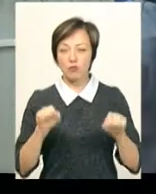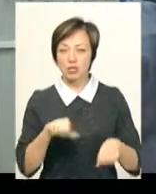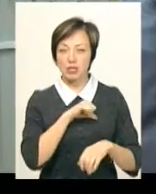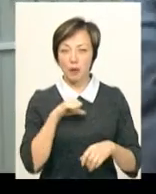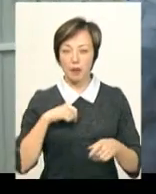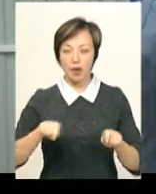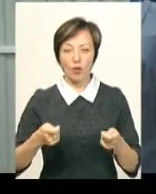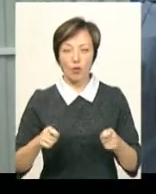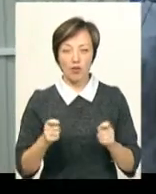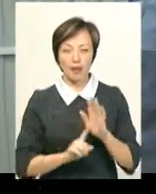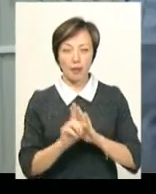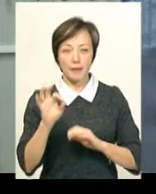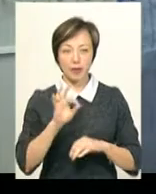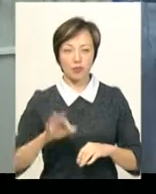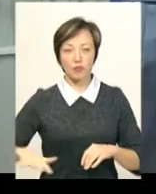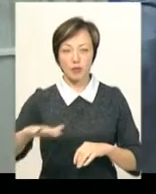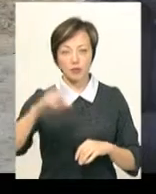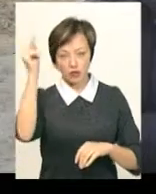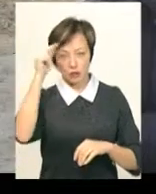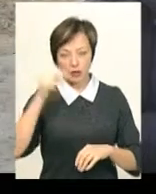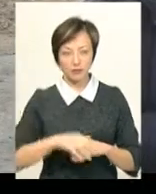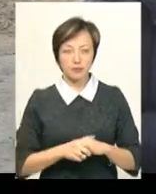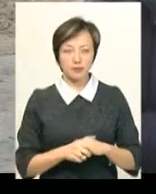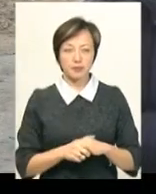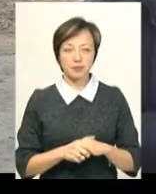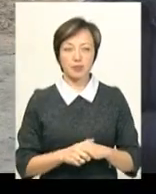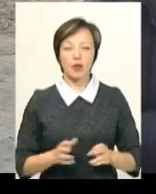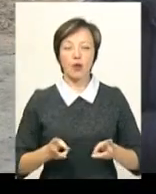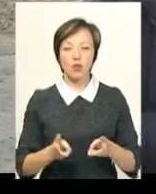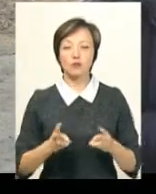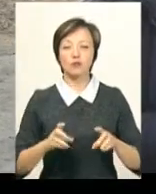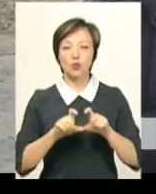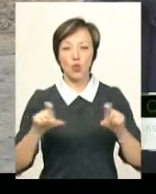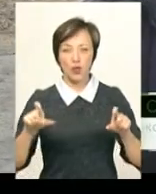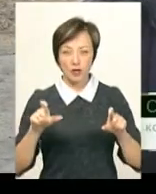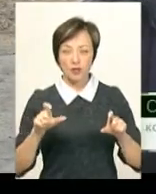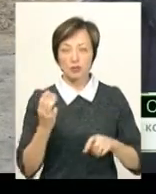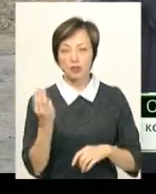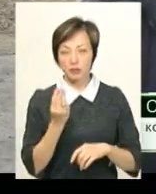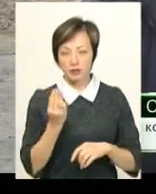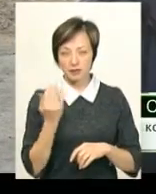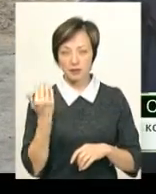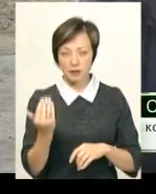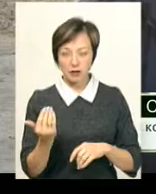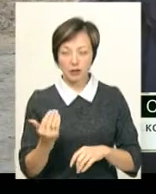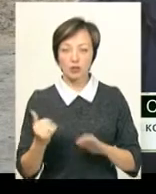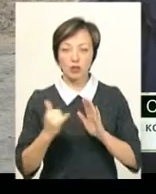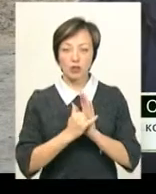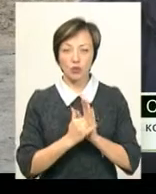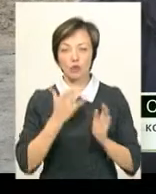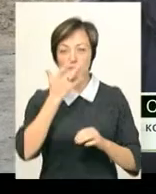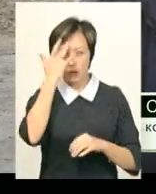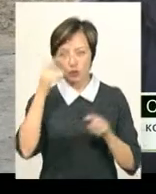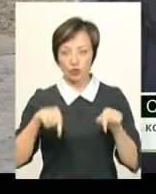самим регулювати температуру в начальних приміщеннях. Модульна котельня в Шепетівській загальноосвітній школі 1-3 ступенів встановлена